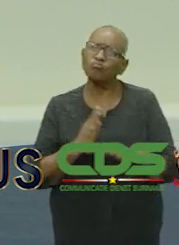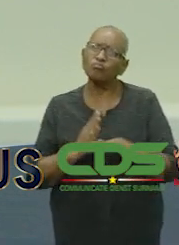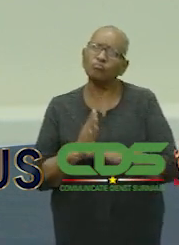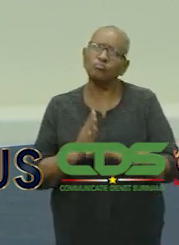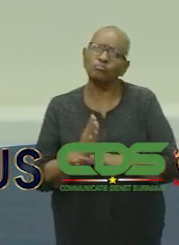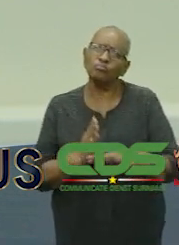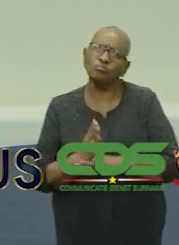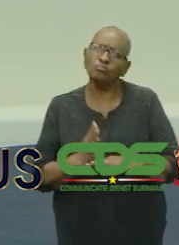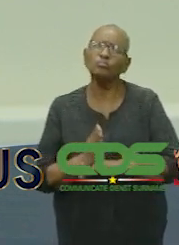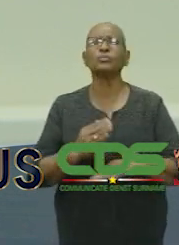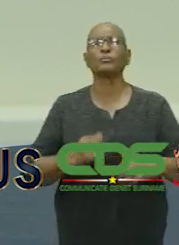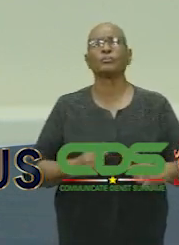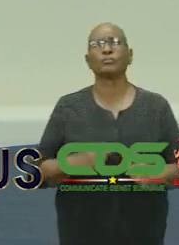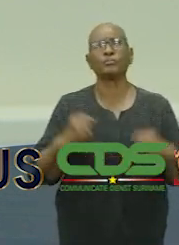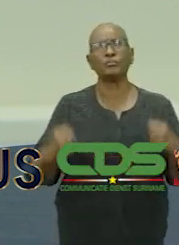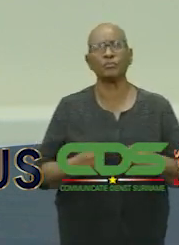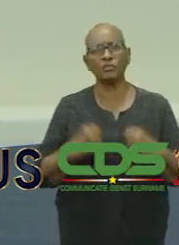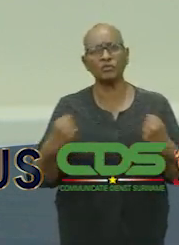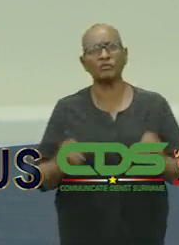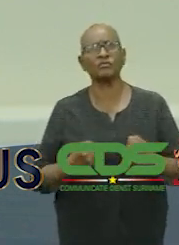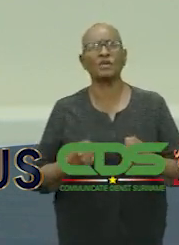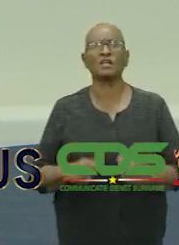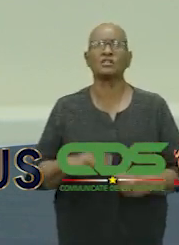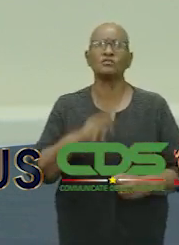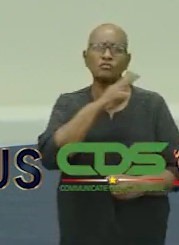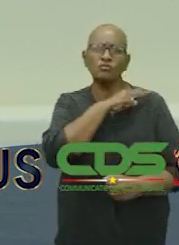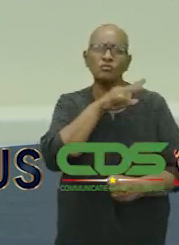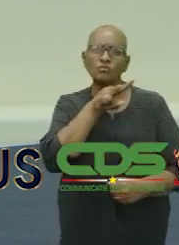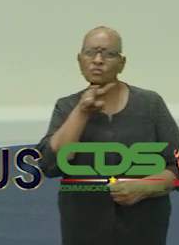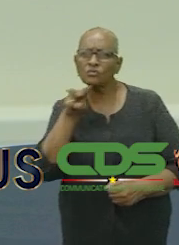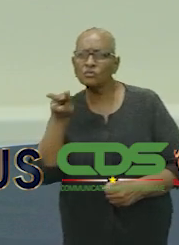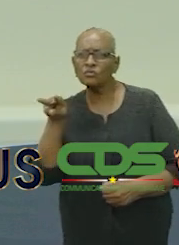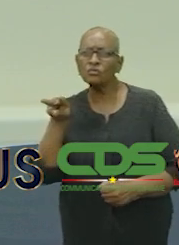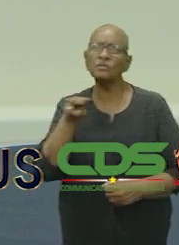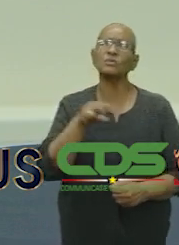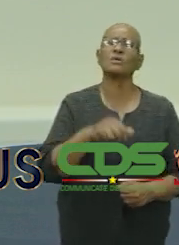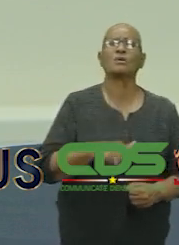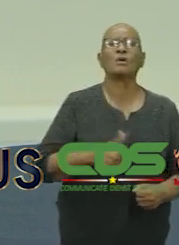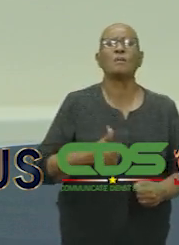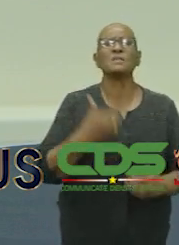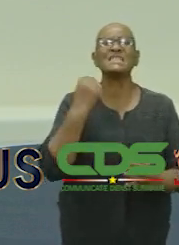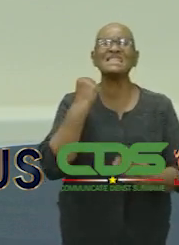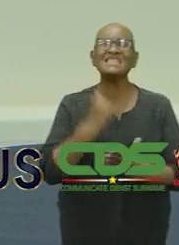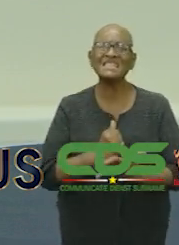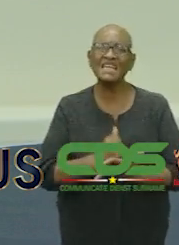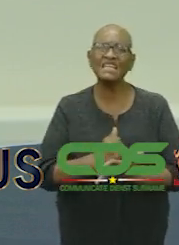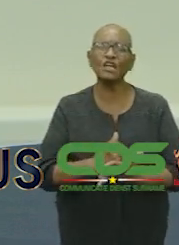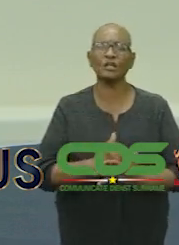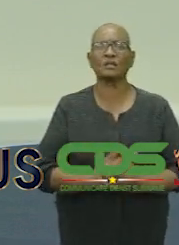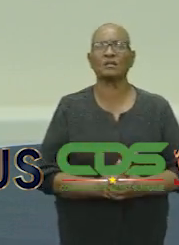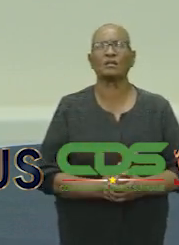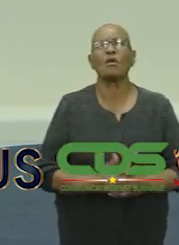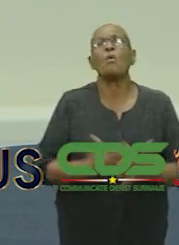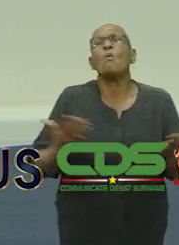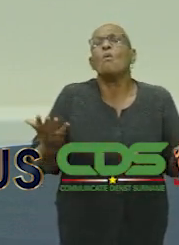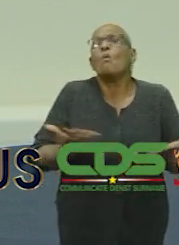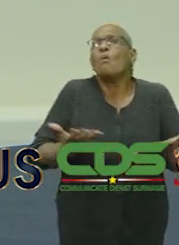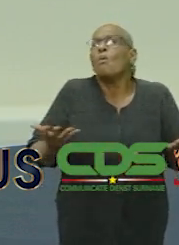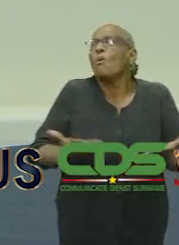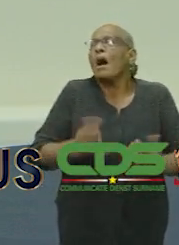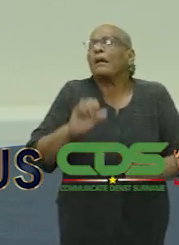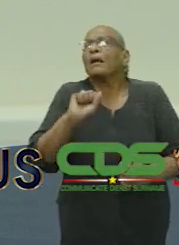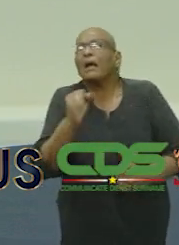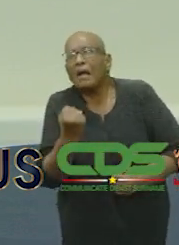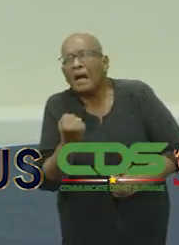in het kader van de food security, om dat te garanderen, te kijken naar waar de mogelijkheden zijn